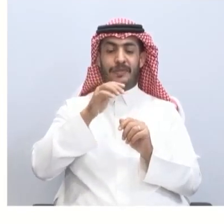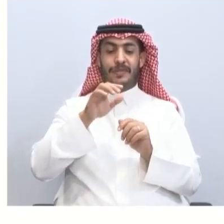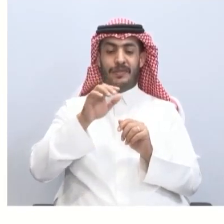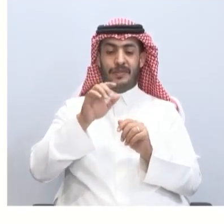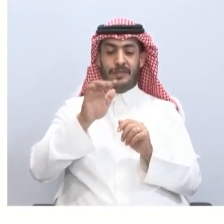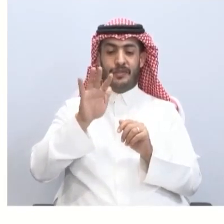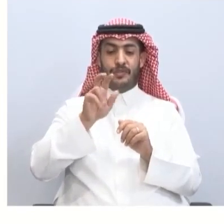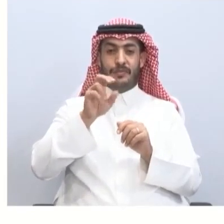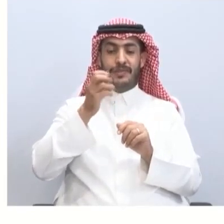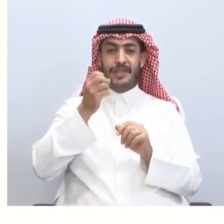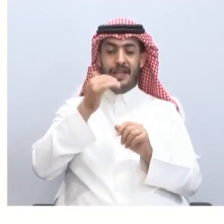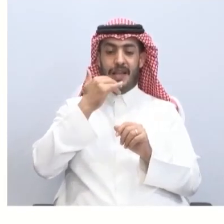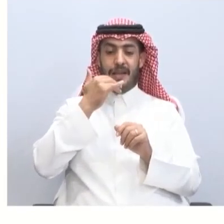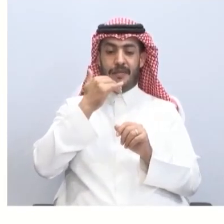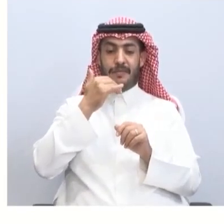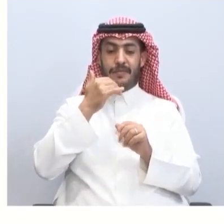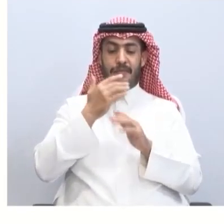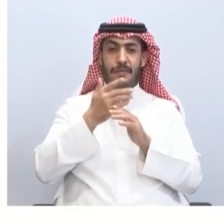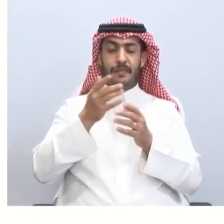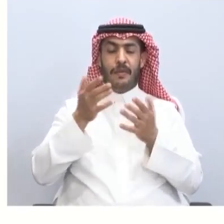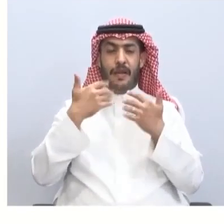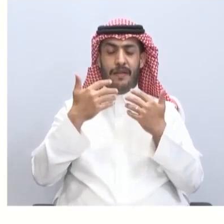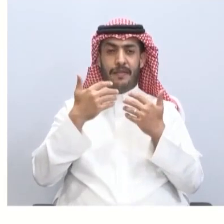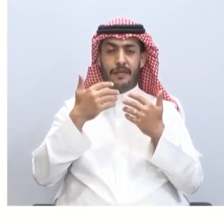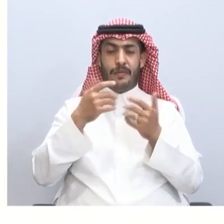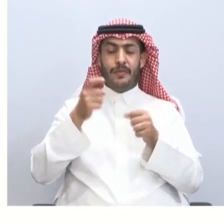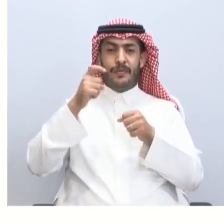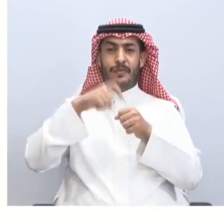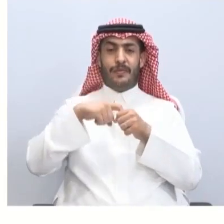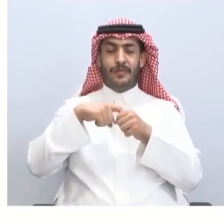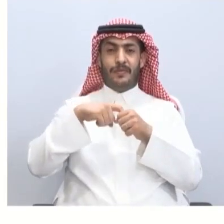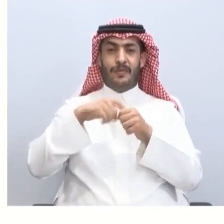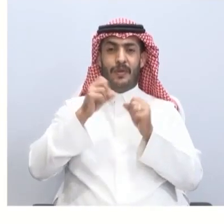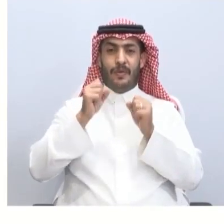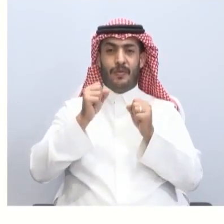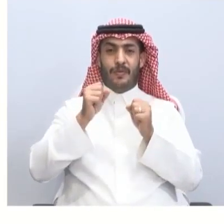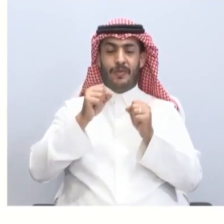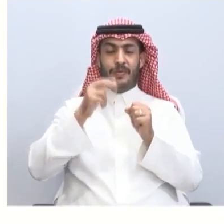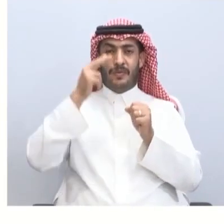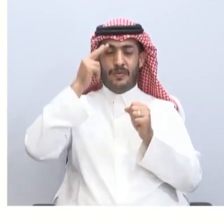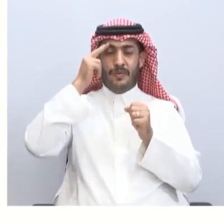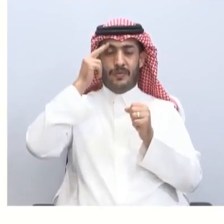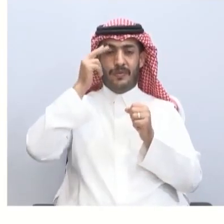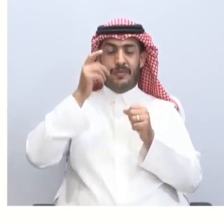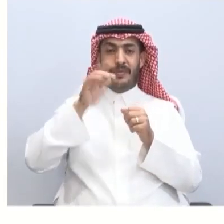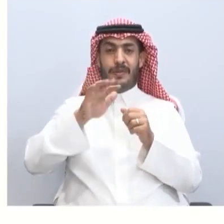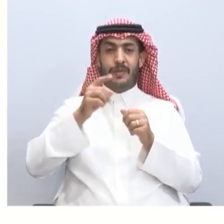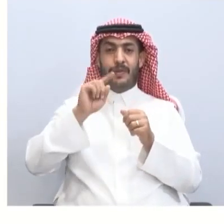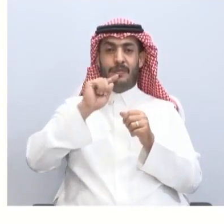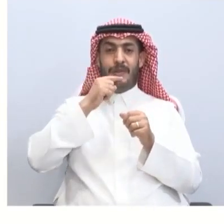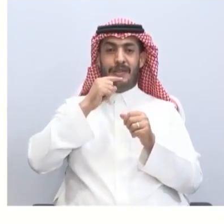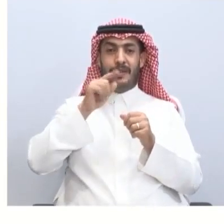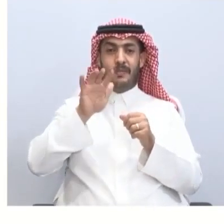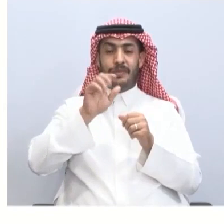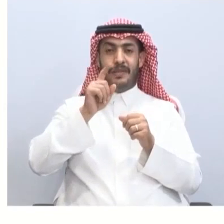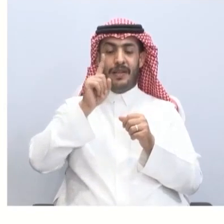الجزيره العربيه مهد وصول القوات السعوديه الى بيشه في